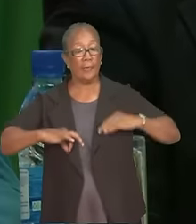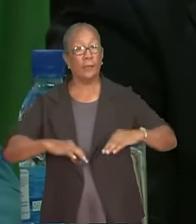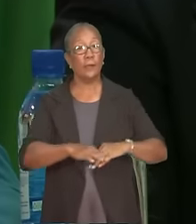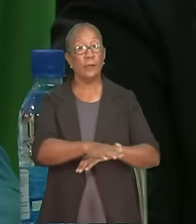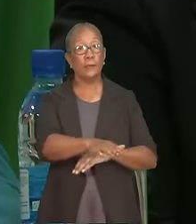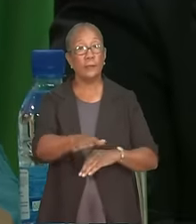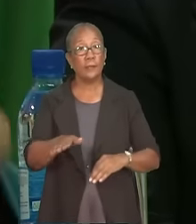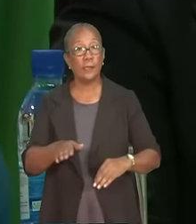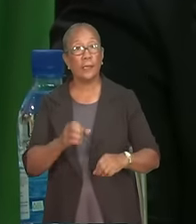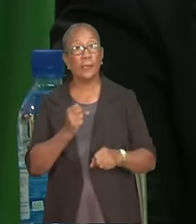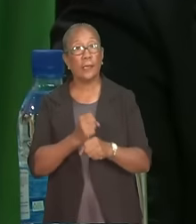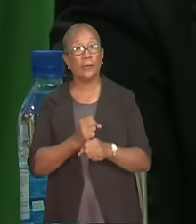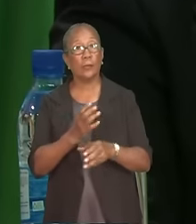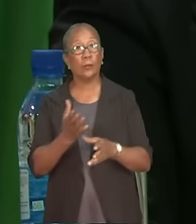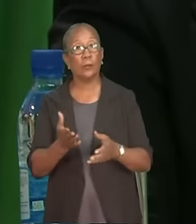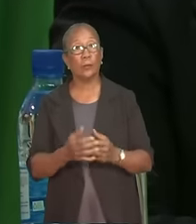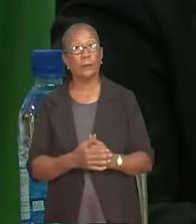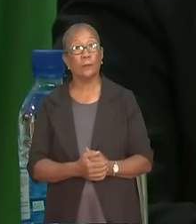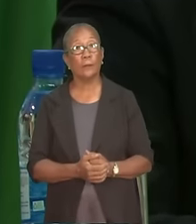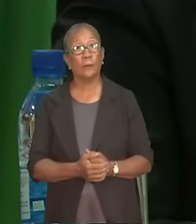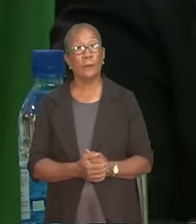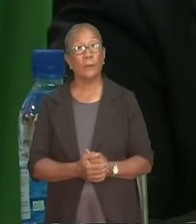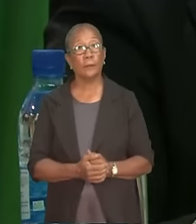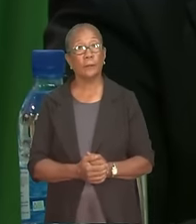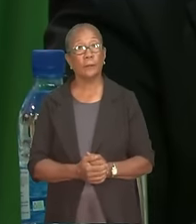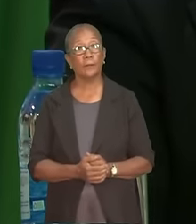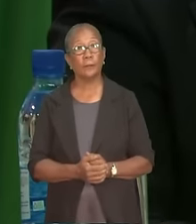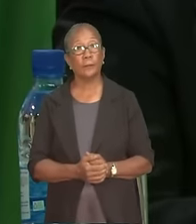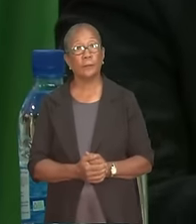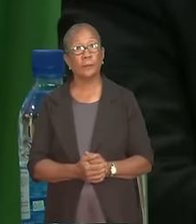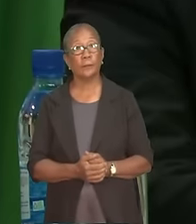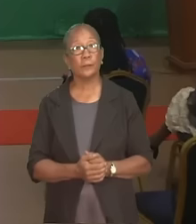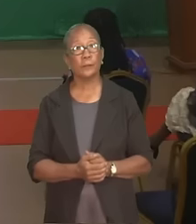misstappen gepleegd, door wie dan ook.